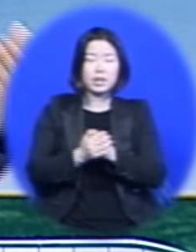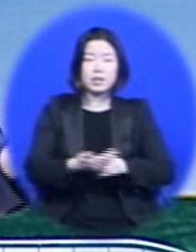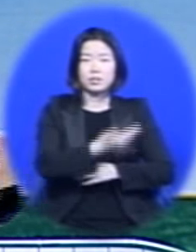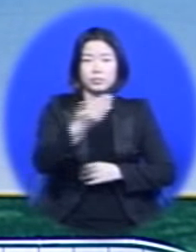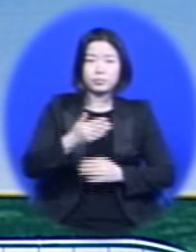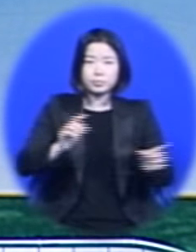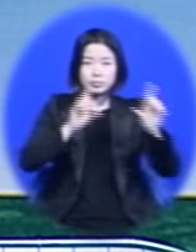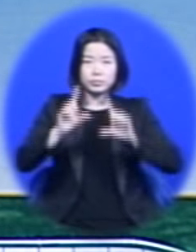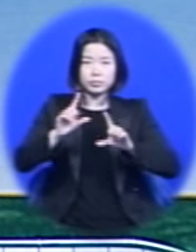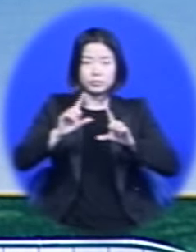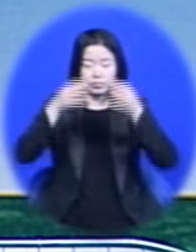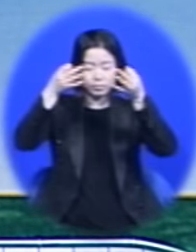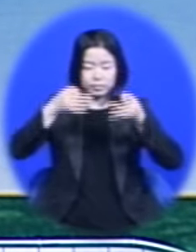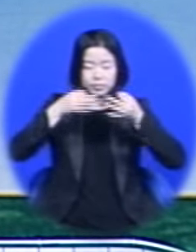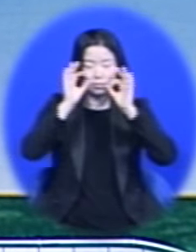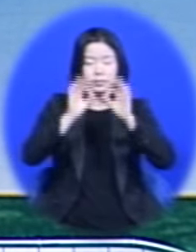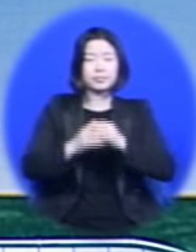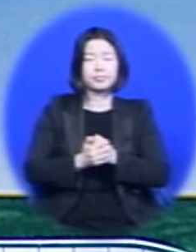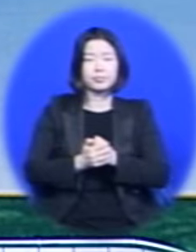여러분의 삶을 한번 돌아보시기 바랍니다.